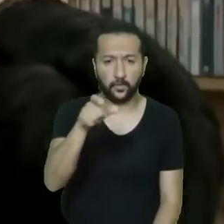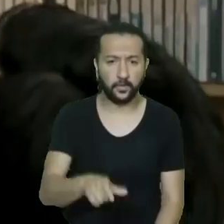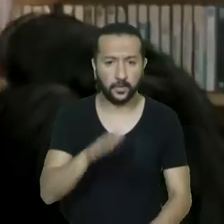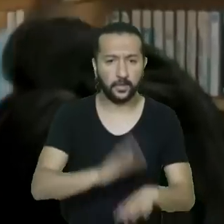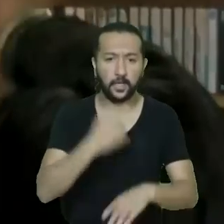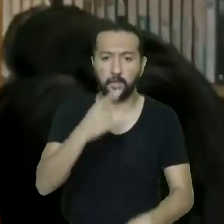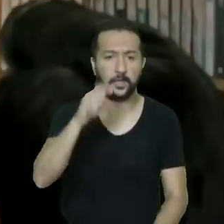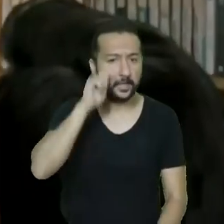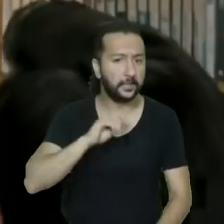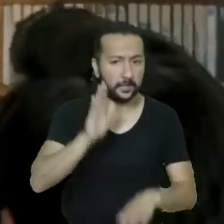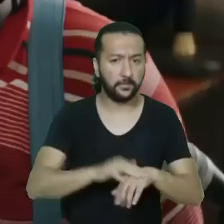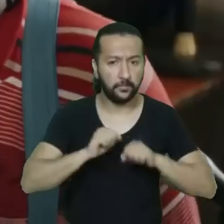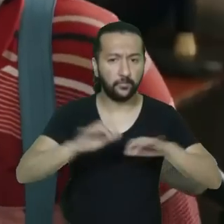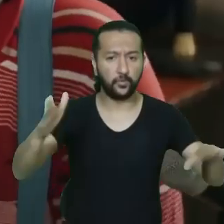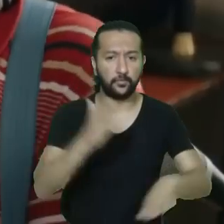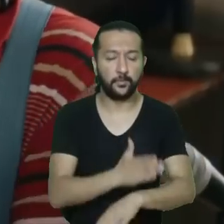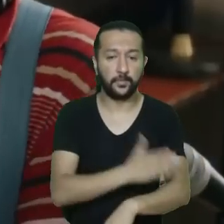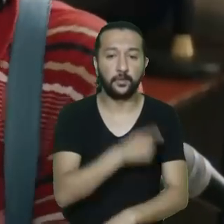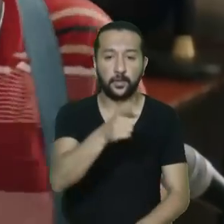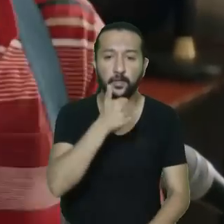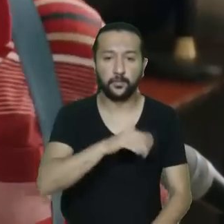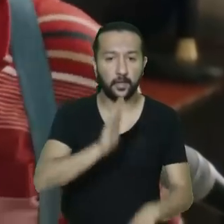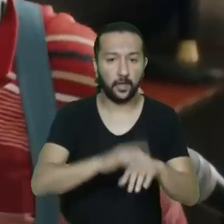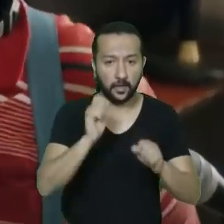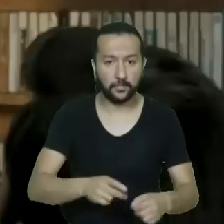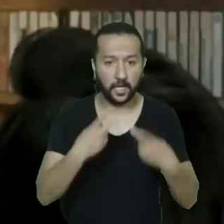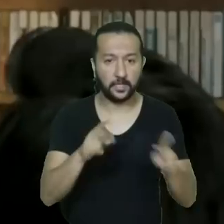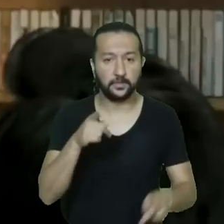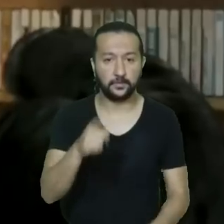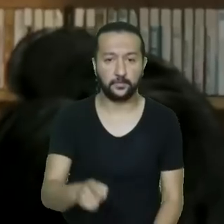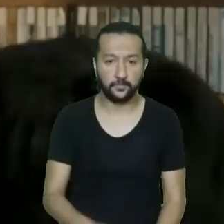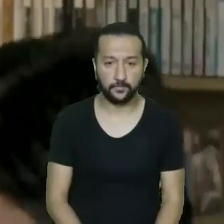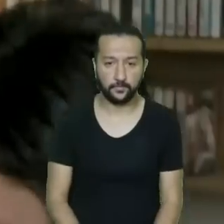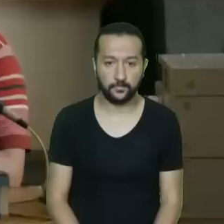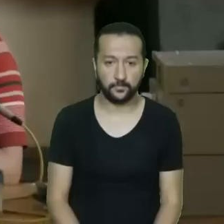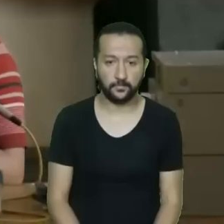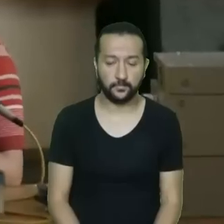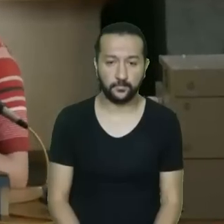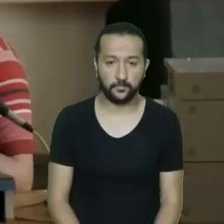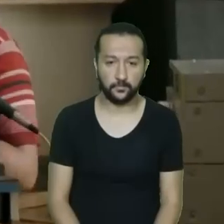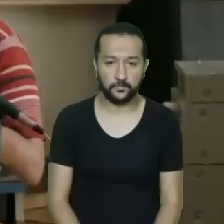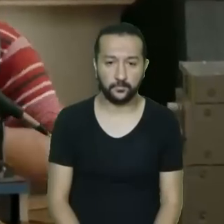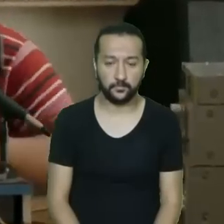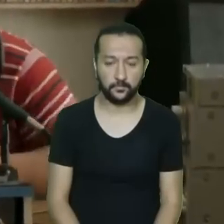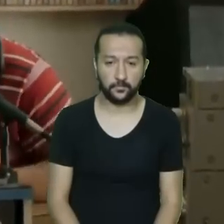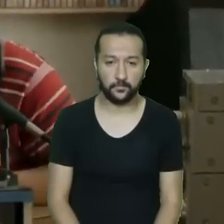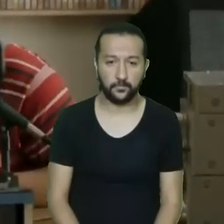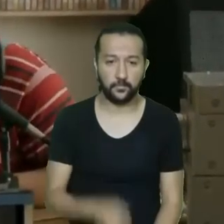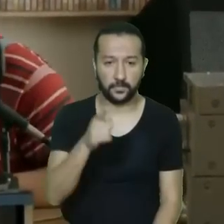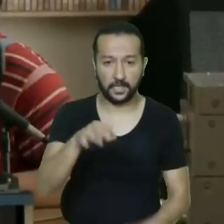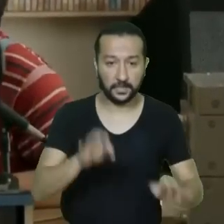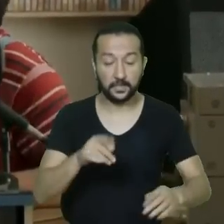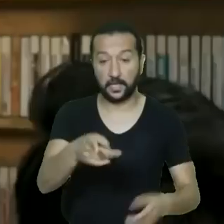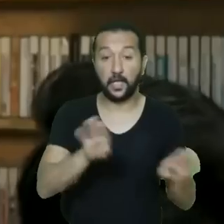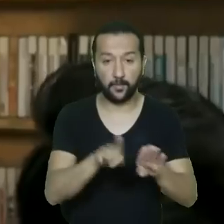Ne diyorsun? Rezil ettin benim bütün memleketi. Yılmaz abi ne yapıyorsun? Pot açık. Sesi kapatıp Semih'in kafasına vurdu. Al